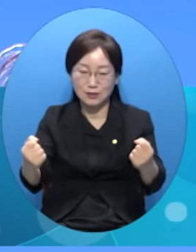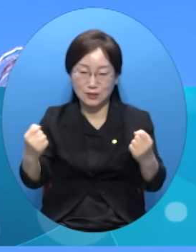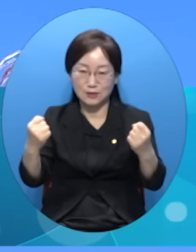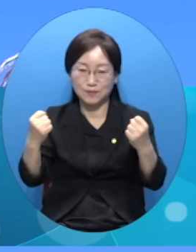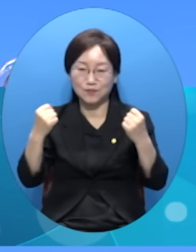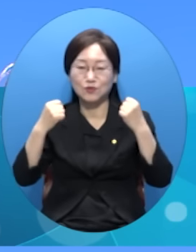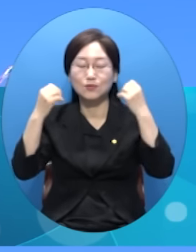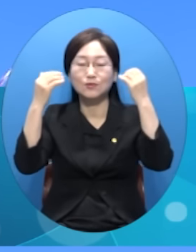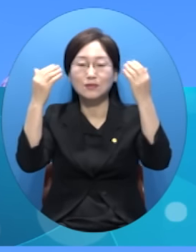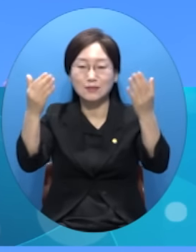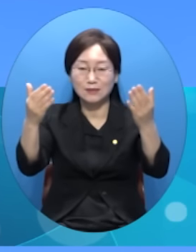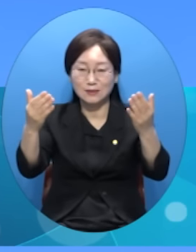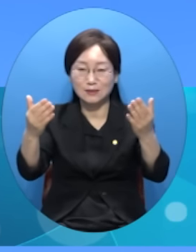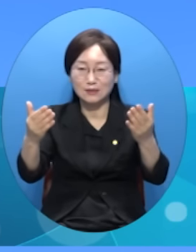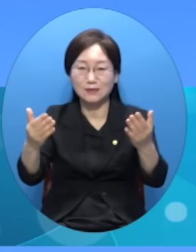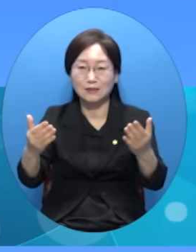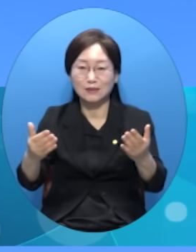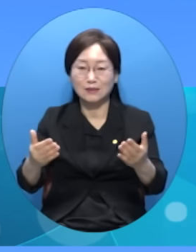힘